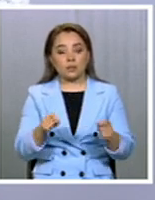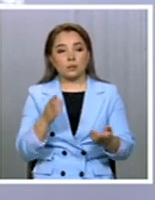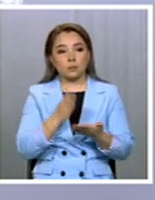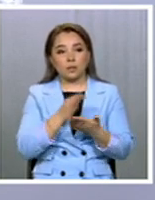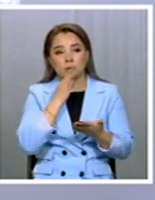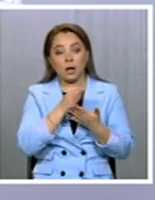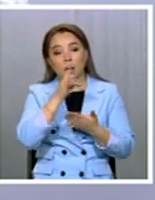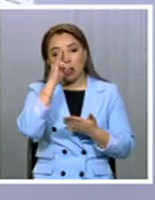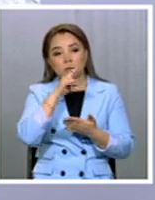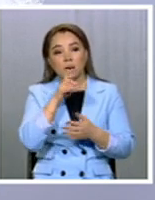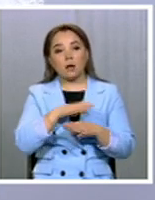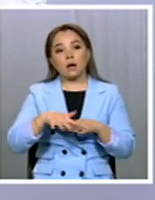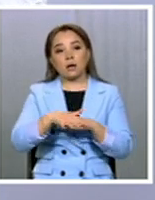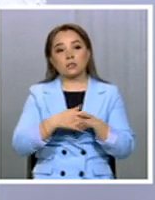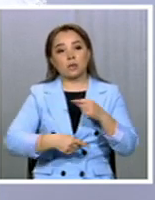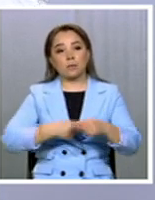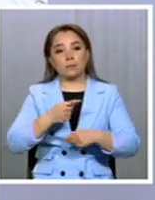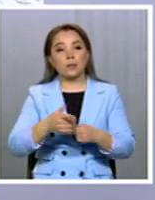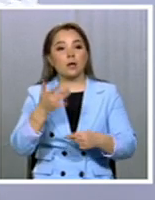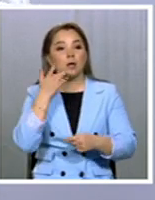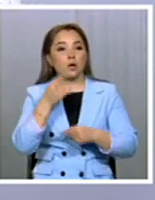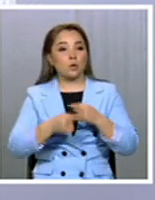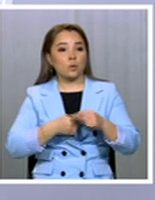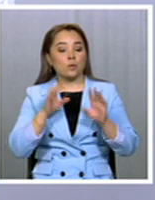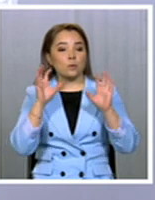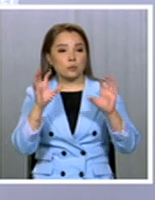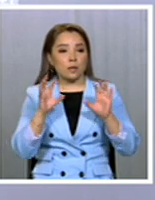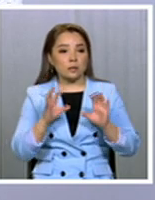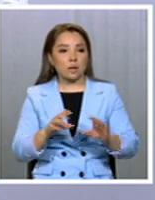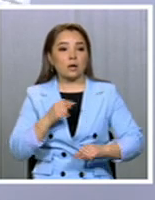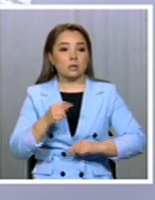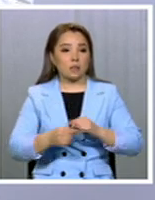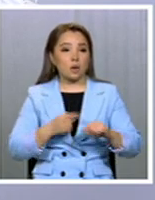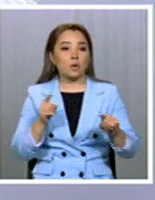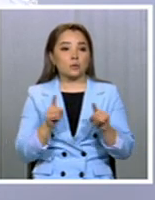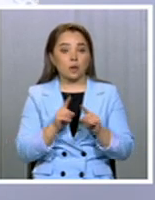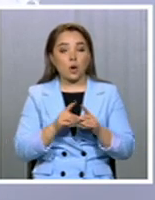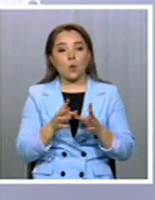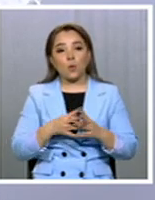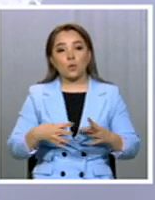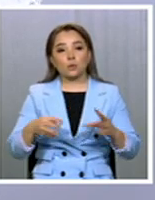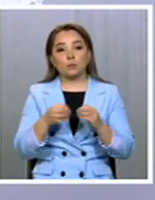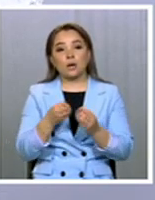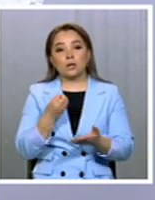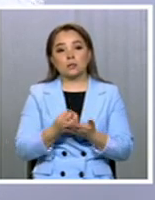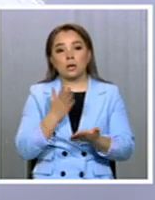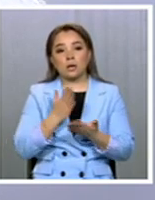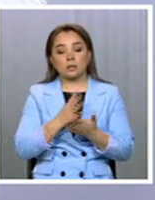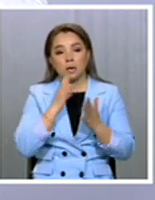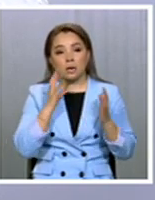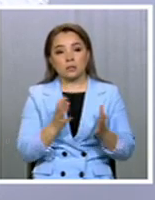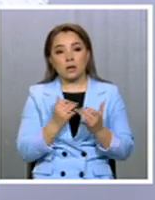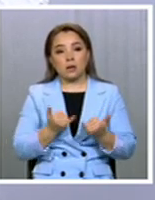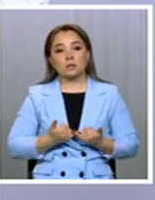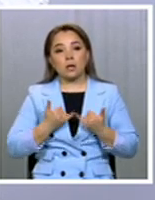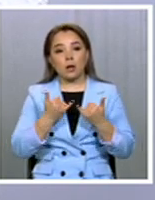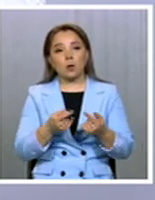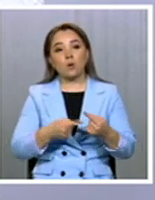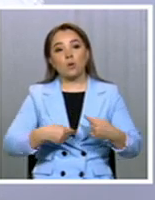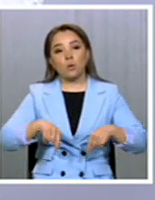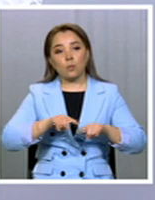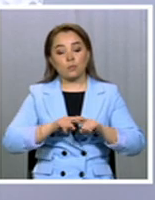Сондай-ақ қазақ халқы үшін әдет ғұрыптар мен салт-дәстүрлері отбасылық құндылықты сақтауда, қоғамдық